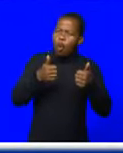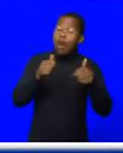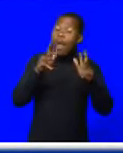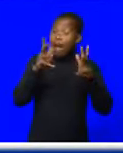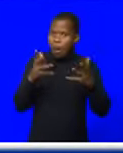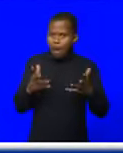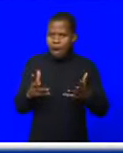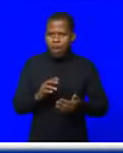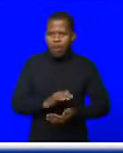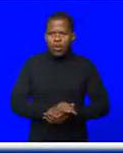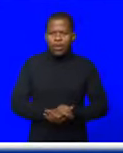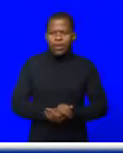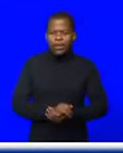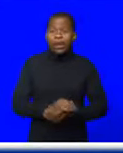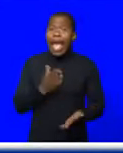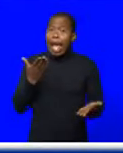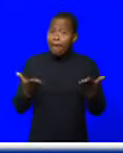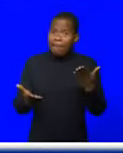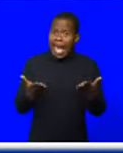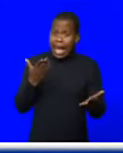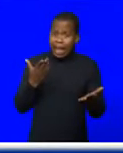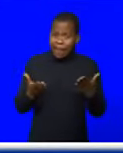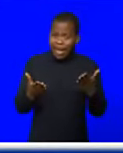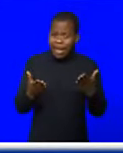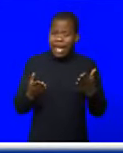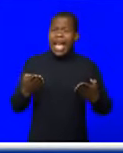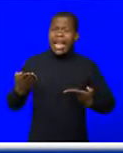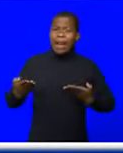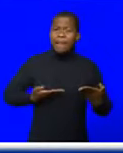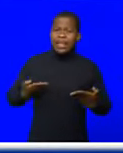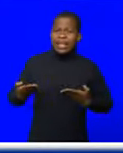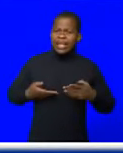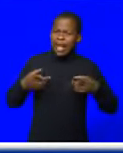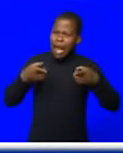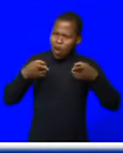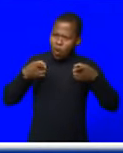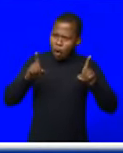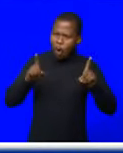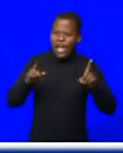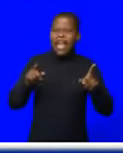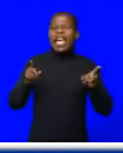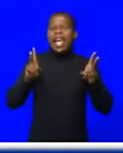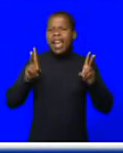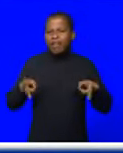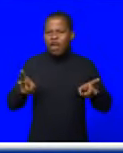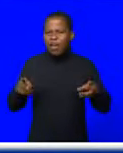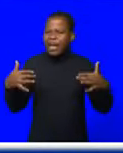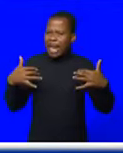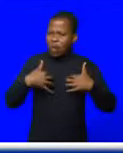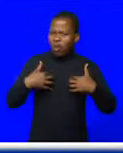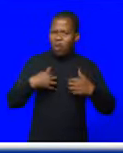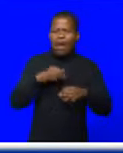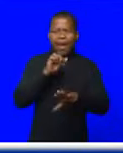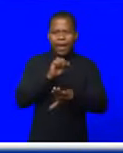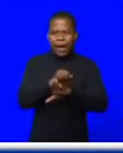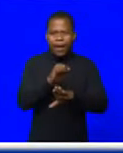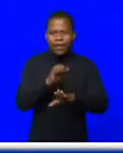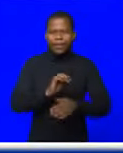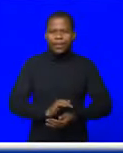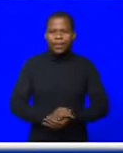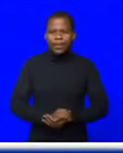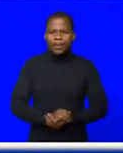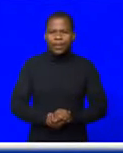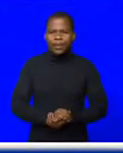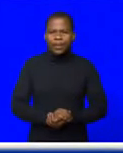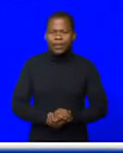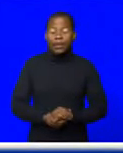yami yimbi iyingoti kuleyo ndzawo lenkuyo kuthi loko kukhona yini kusata kwentiwa yini kona. Minister funa